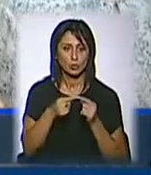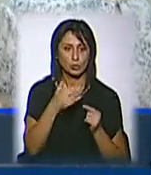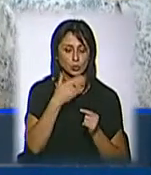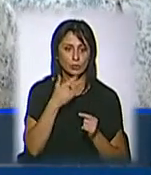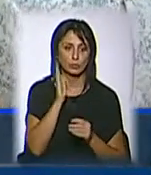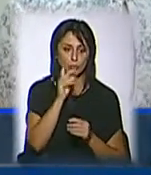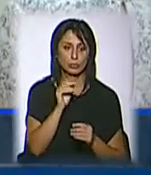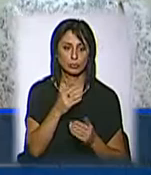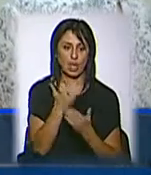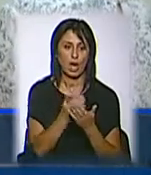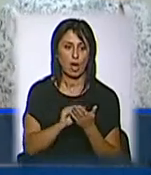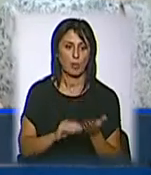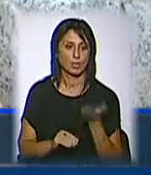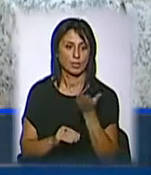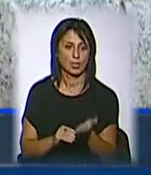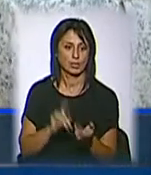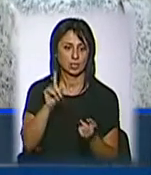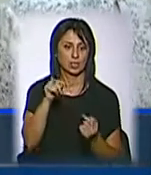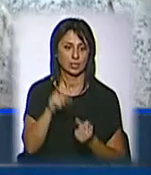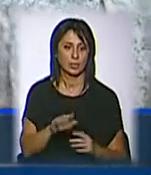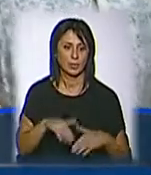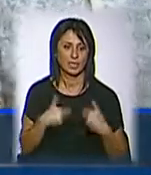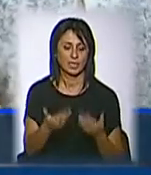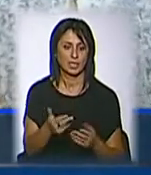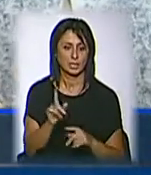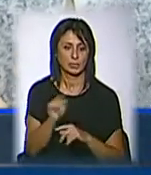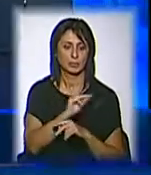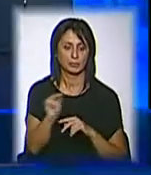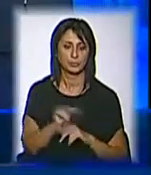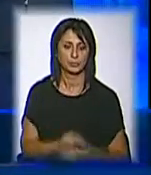შეიძლება იქნება თქმა უნდა შეთავაზებული შესაბამისი წინადადებები და რეკომენდაციები.